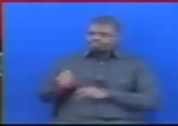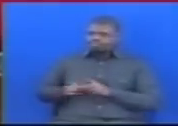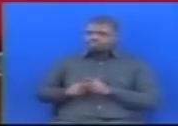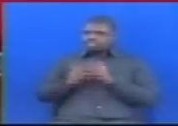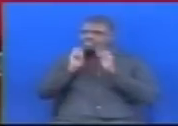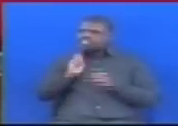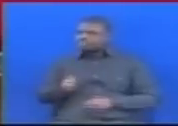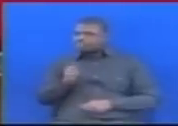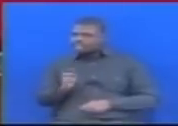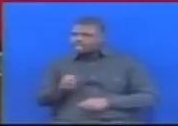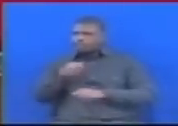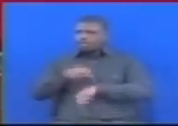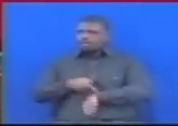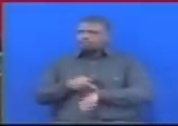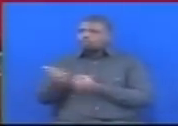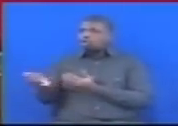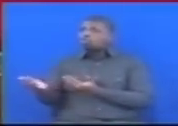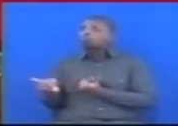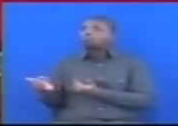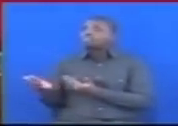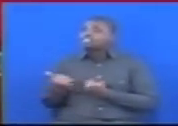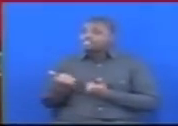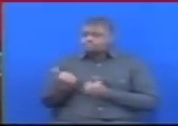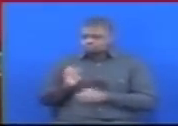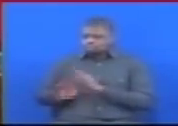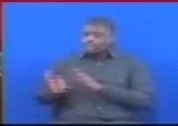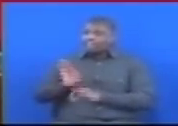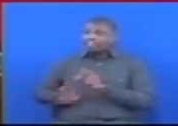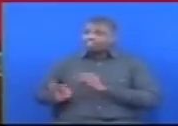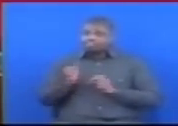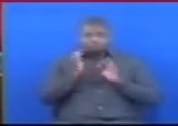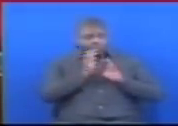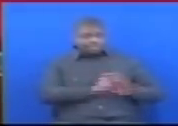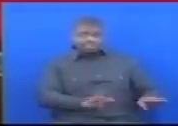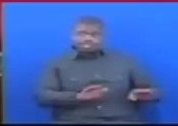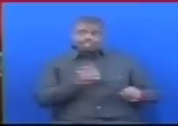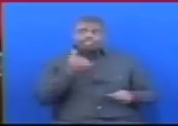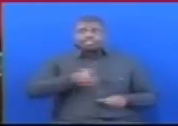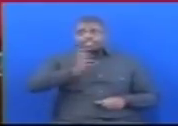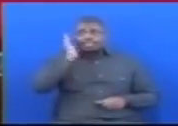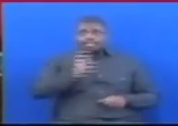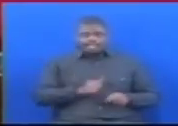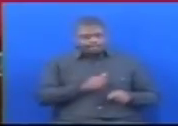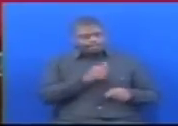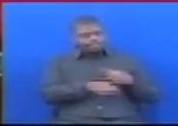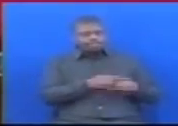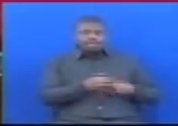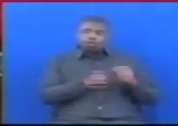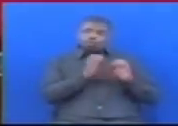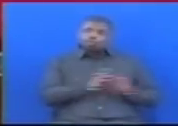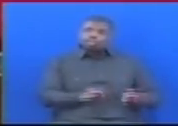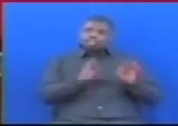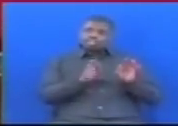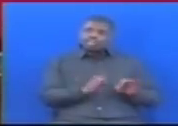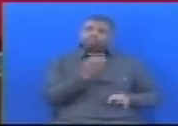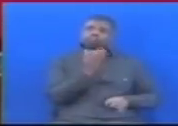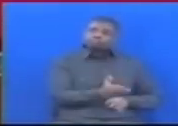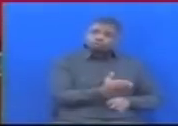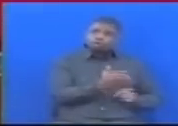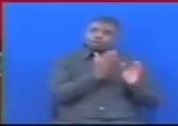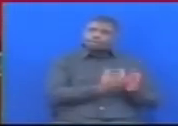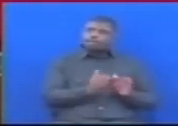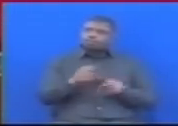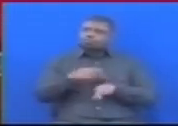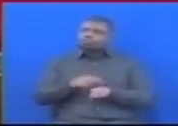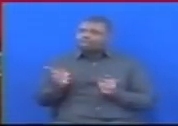Spika, wakati tunasubiri usanifu wa mradi wa kutoa maji mto Zigi kukamilika, serikali imeandaa mradi wa uboreshaji wa huduma ya maji kwa mpango wa